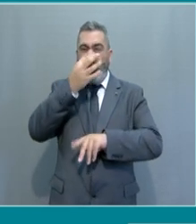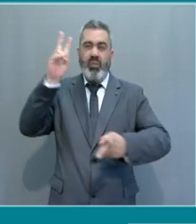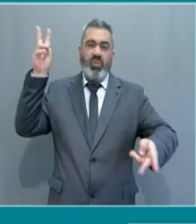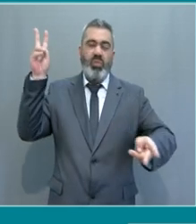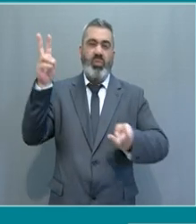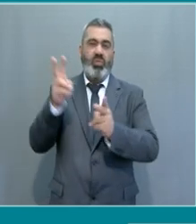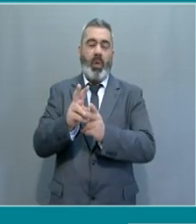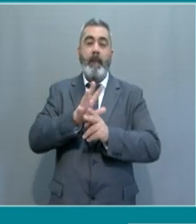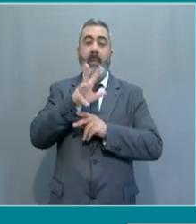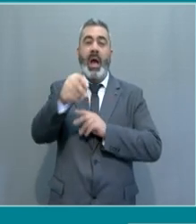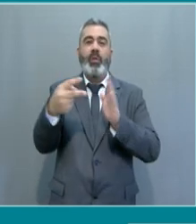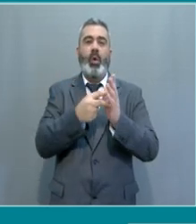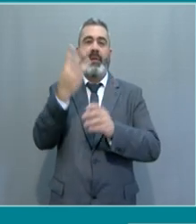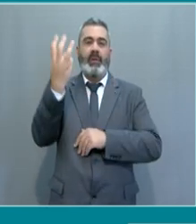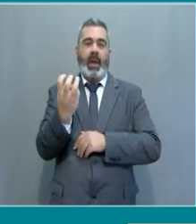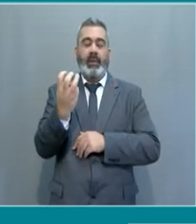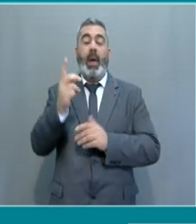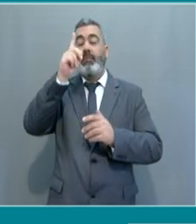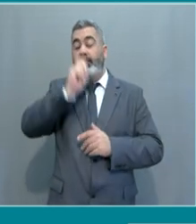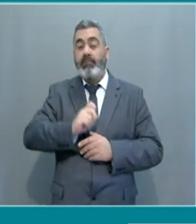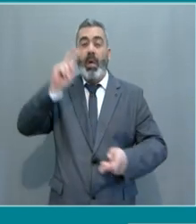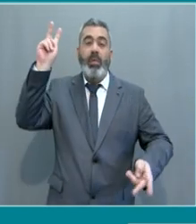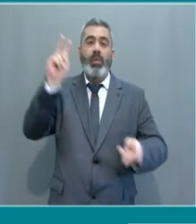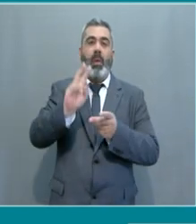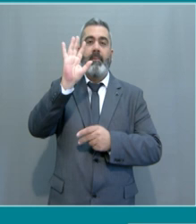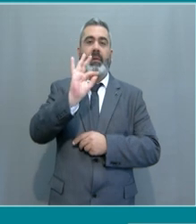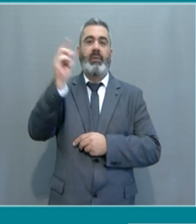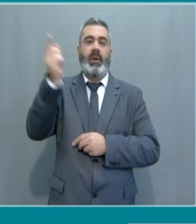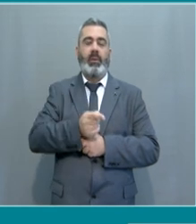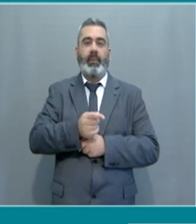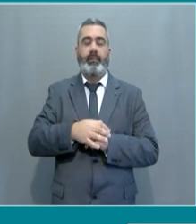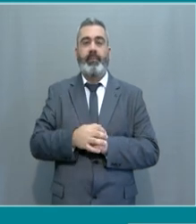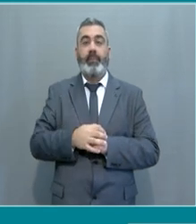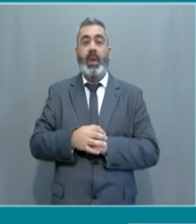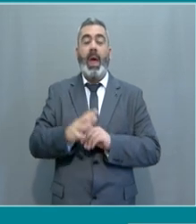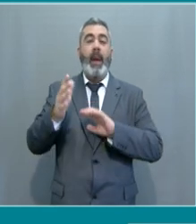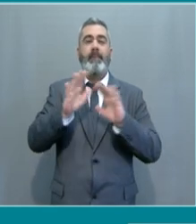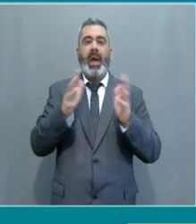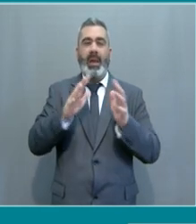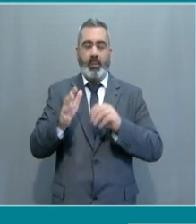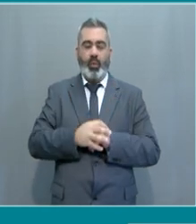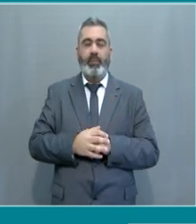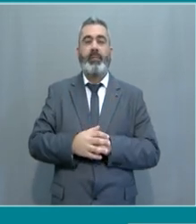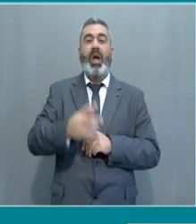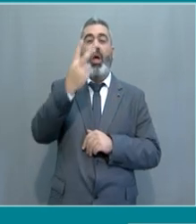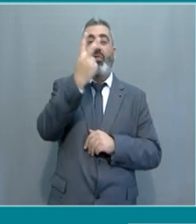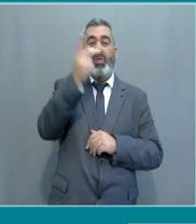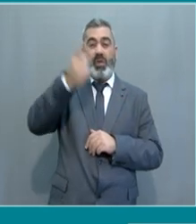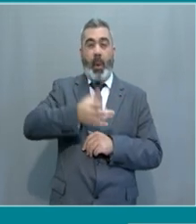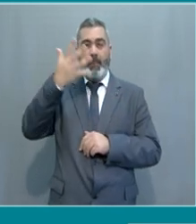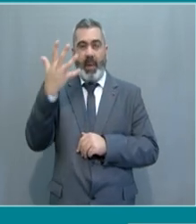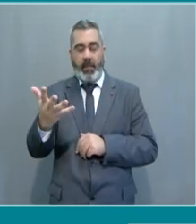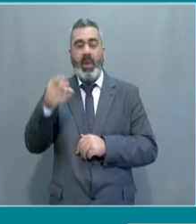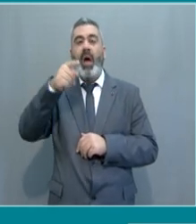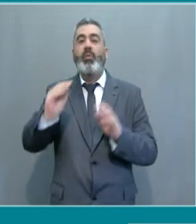το 2030. Ένα μεγάλο μέρος αυτής της μείωσης, περίπου τα 2/5, θα προέλθουν από την